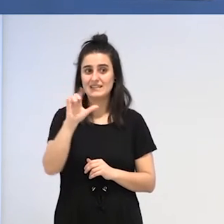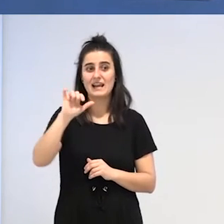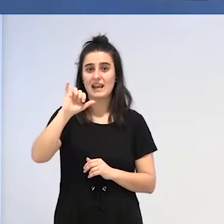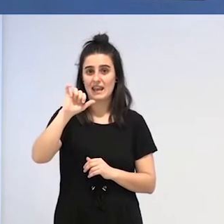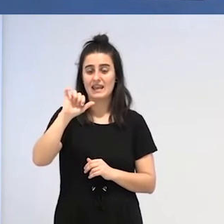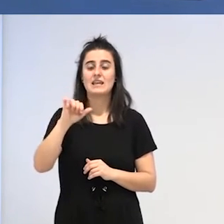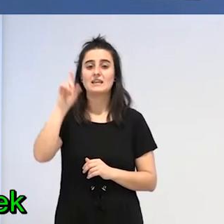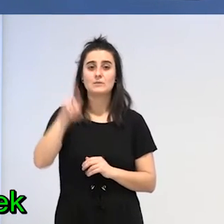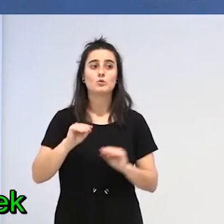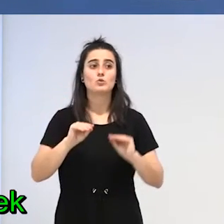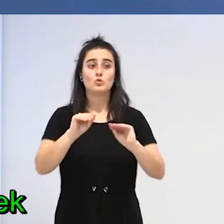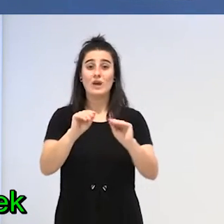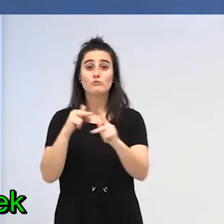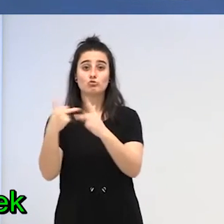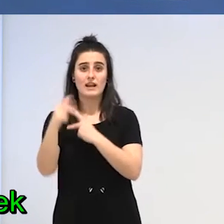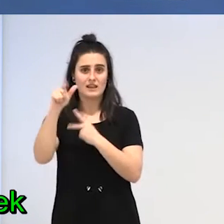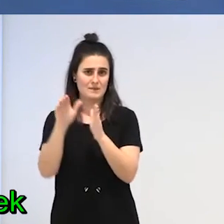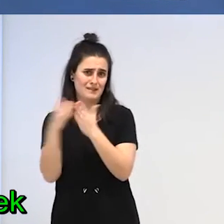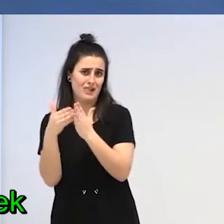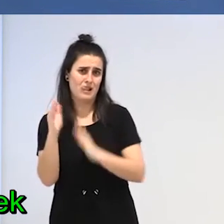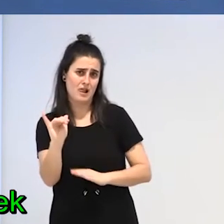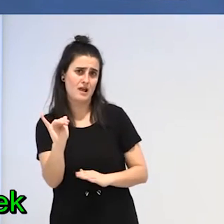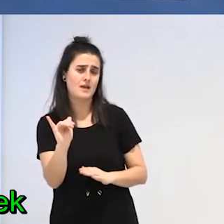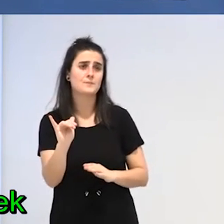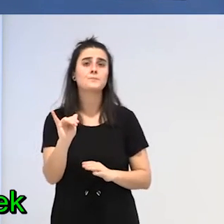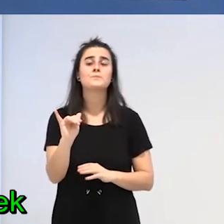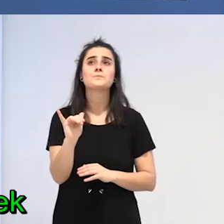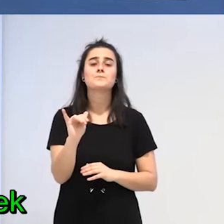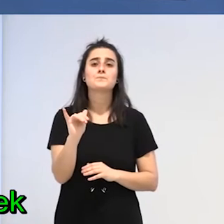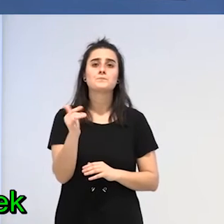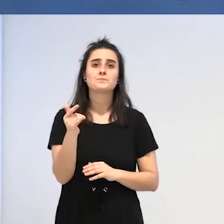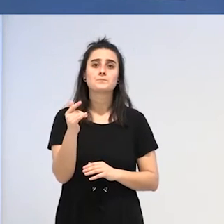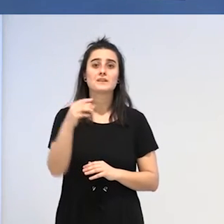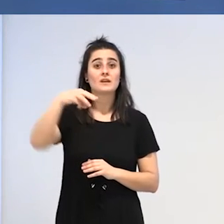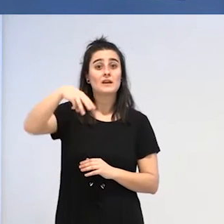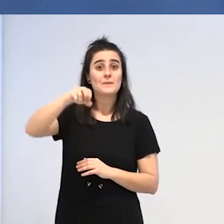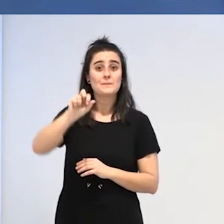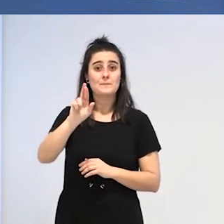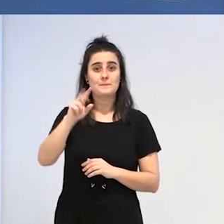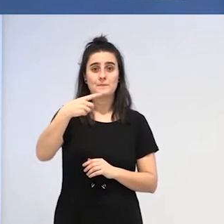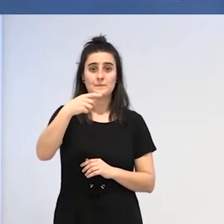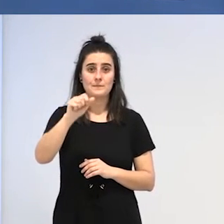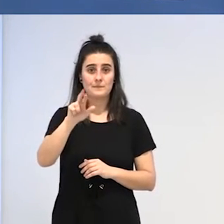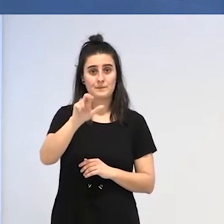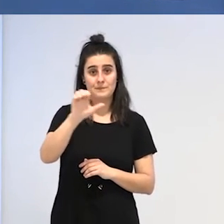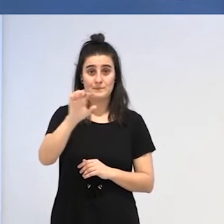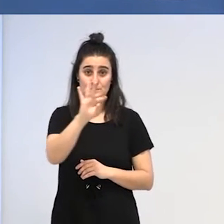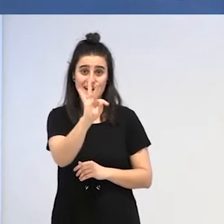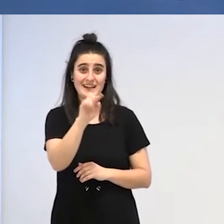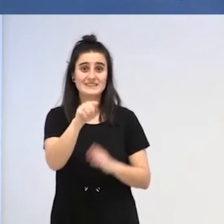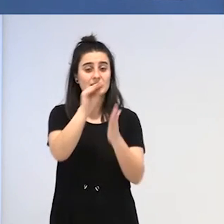jakin dezazuen. Eta, bai, Margaret Cavendishek hau idatzi zuen